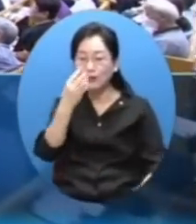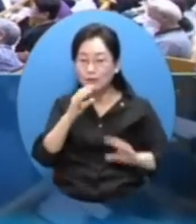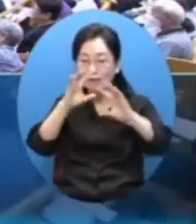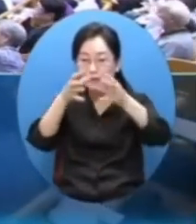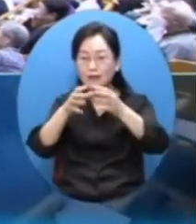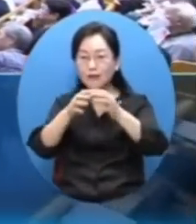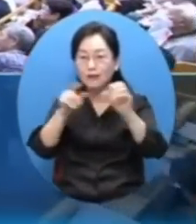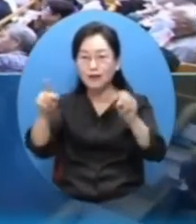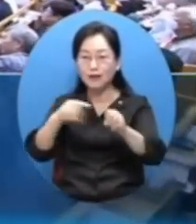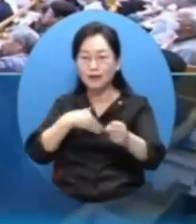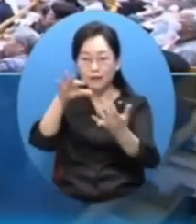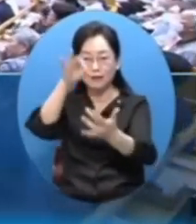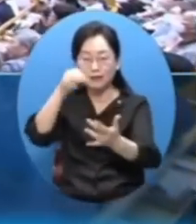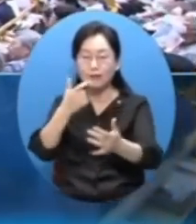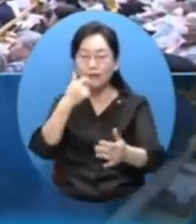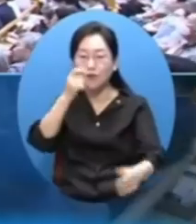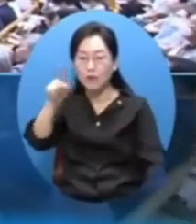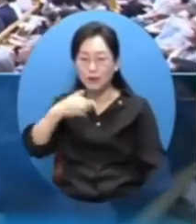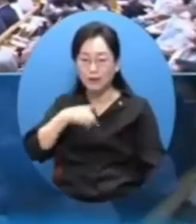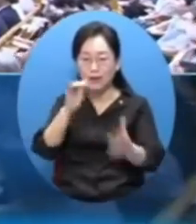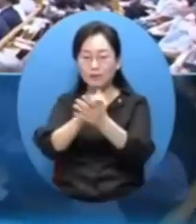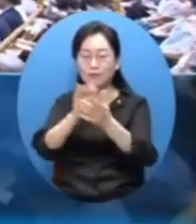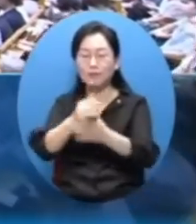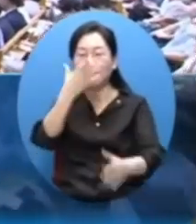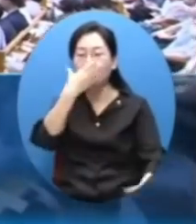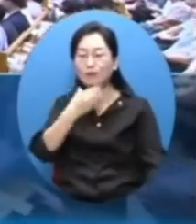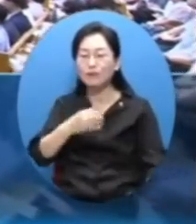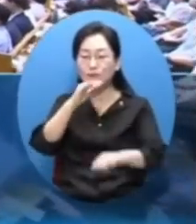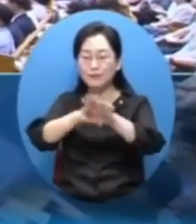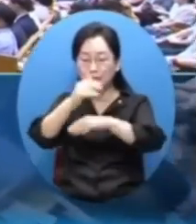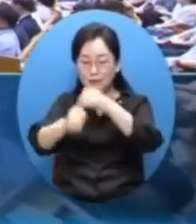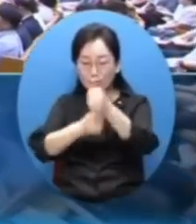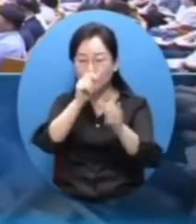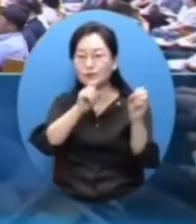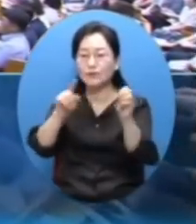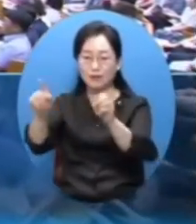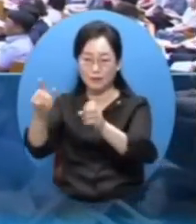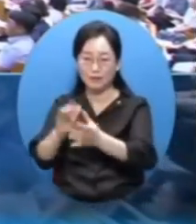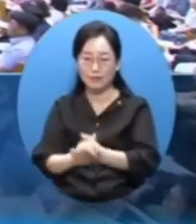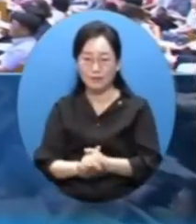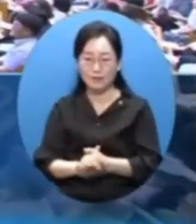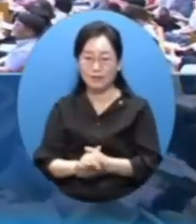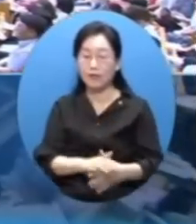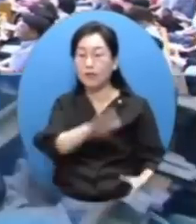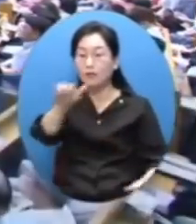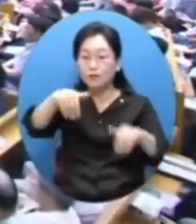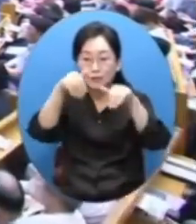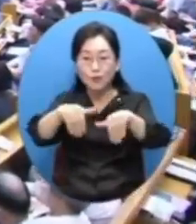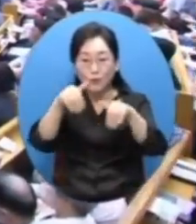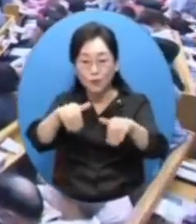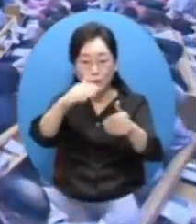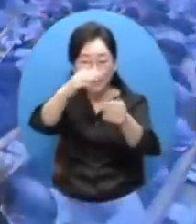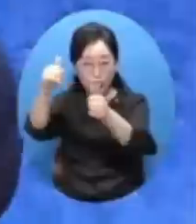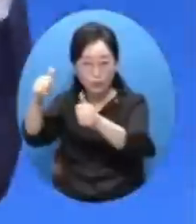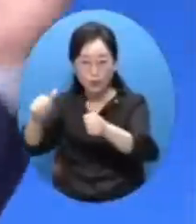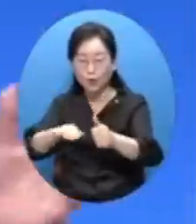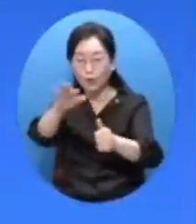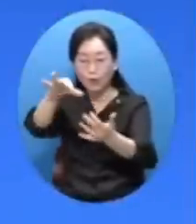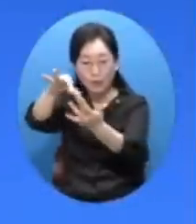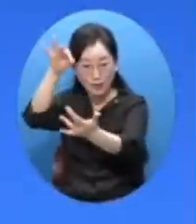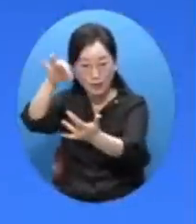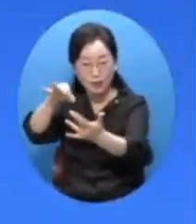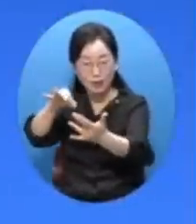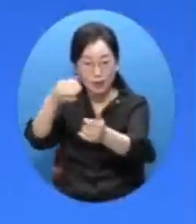이스라엘아 내가 택한 야곱아 나의 벗 아브라함의 자손아. 우리를 종으로 부르시고 우리를